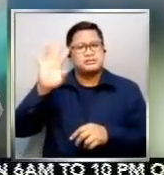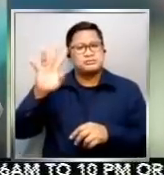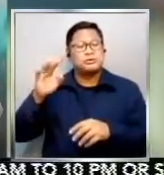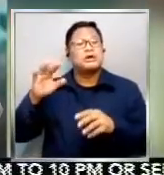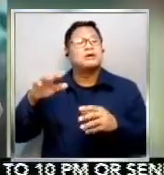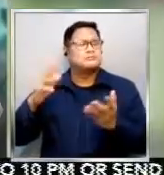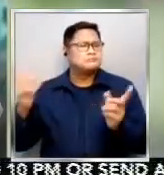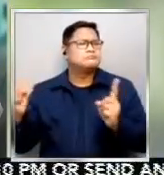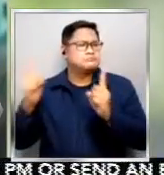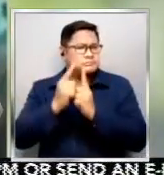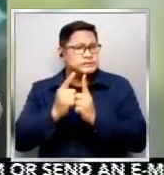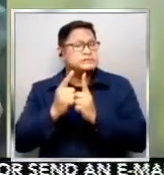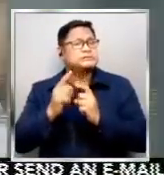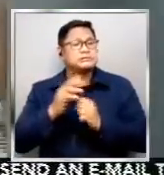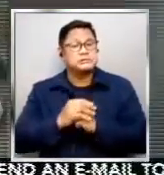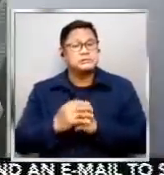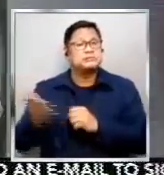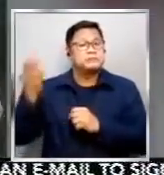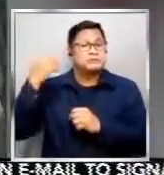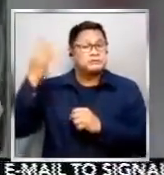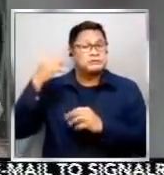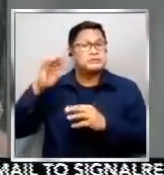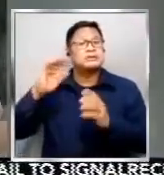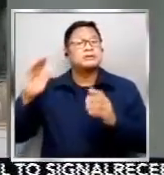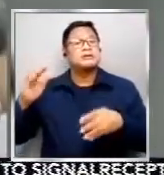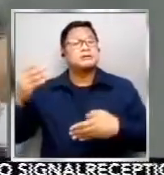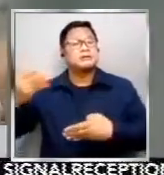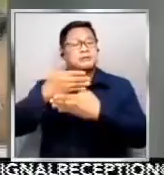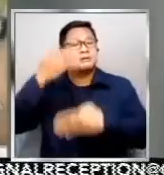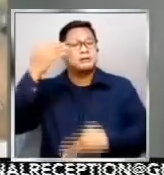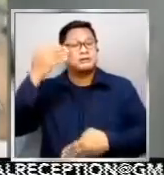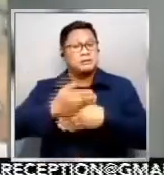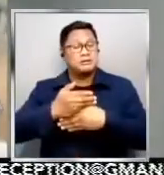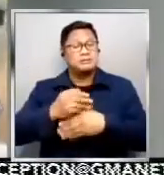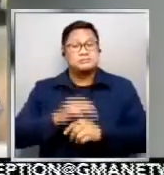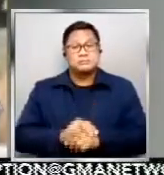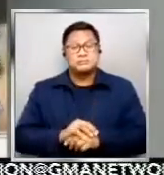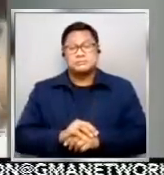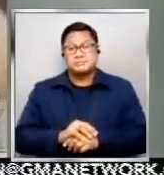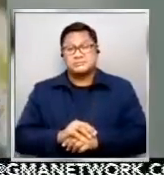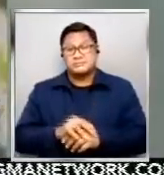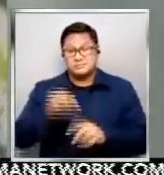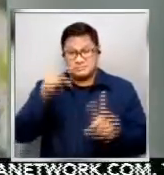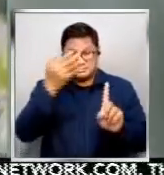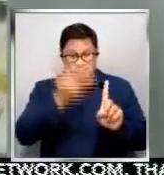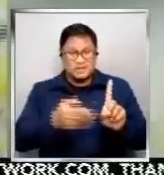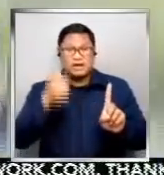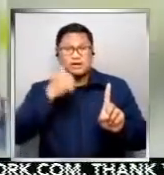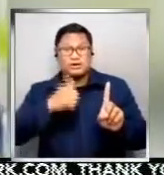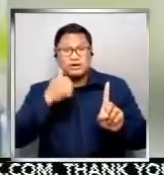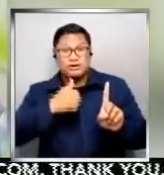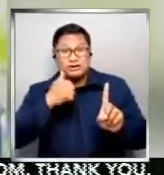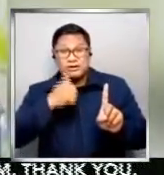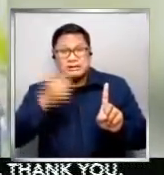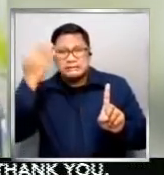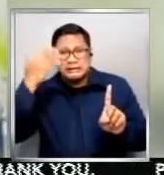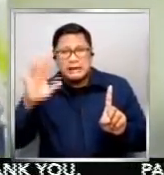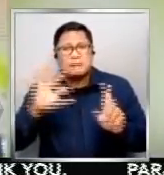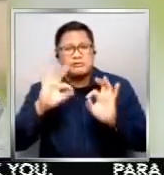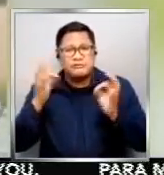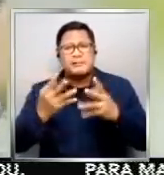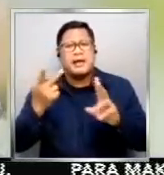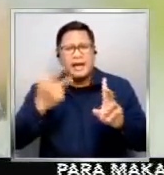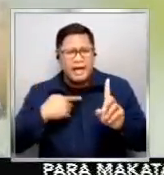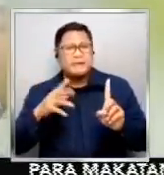ang biktima noong panahon ng lockdown. Wala raw kaalam-alam noon ang mga magulang ng minor de edad. Ang anak nila nahulog na sa masamang balak